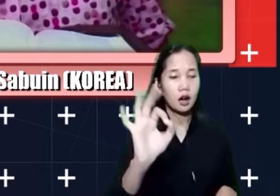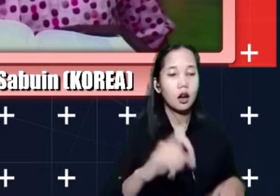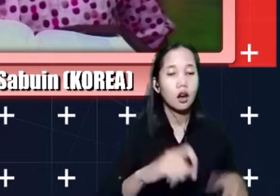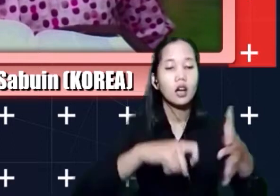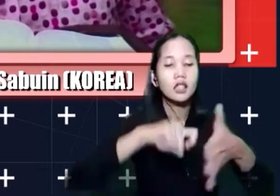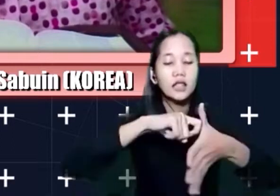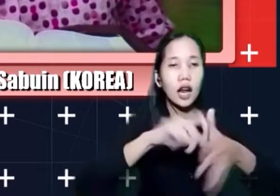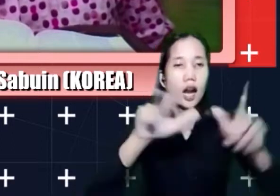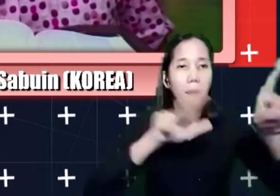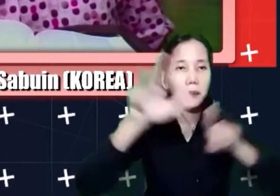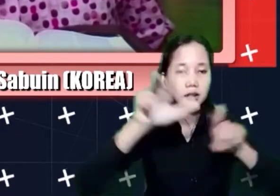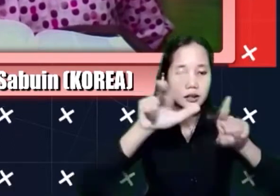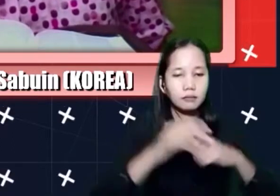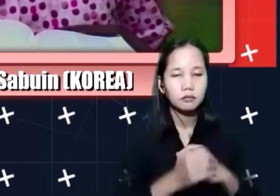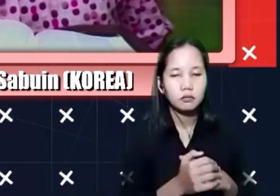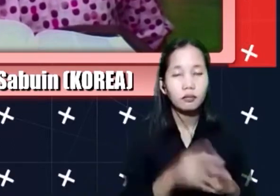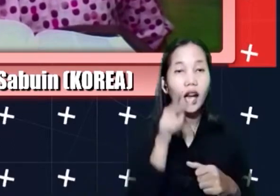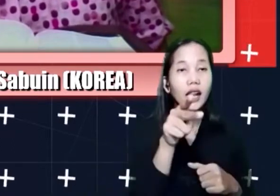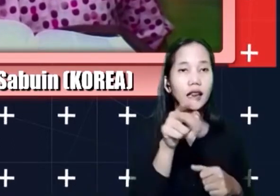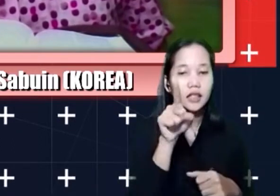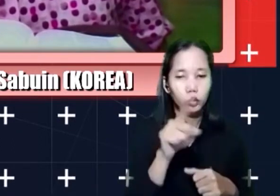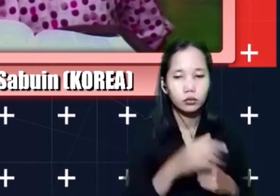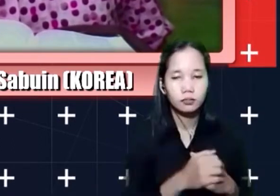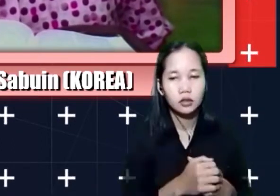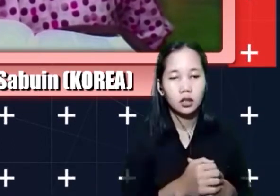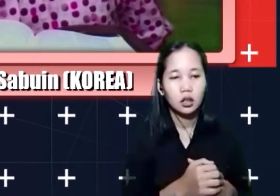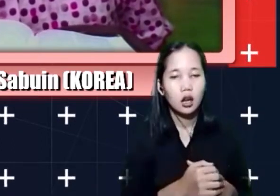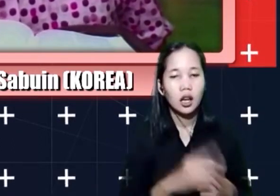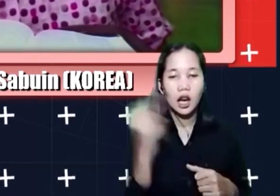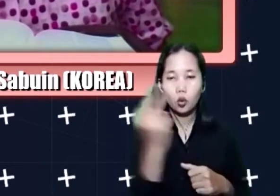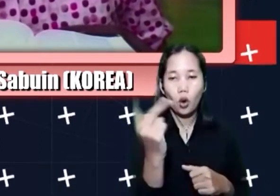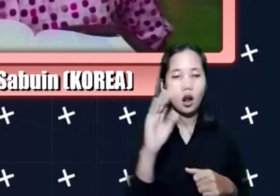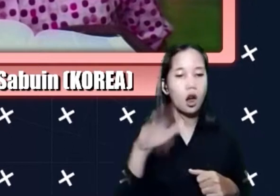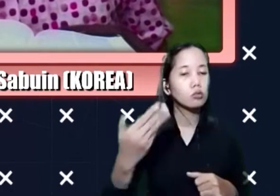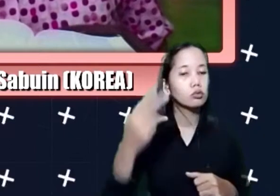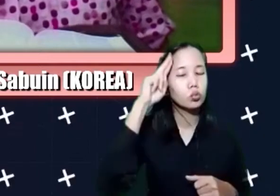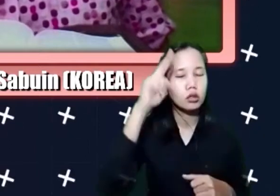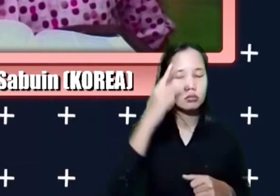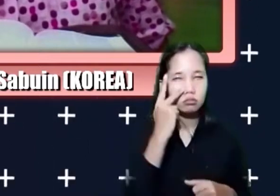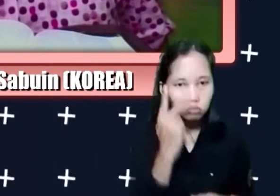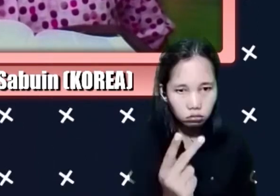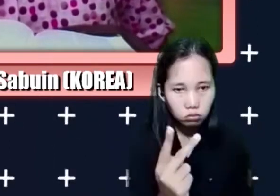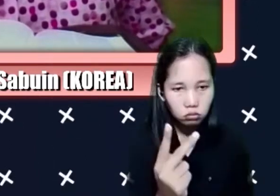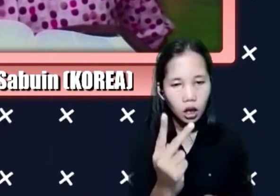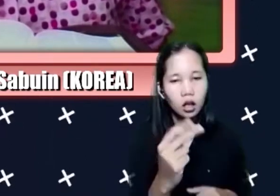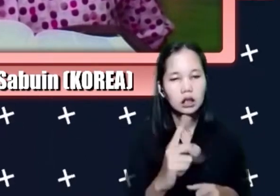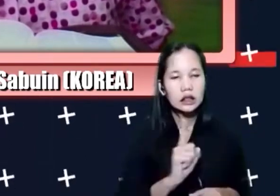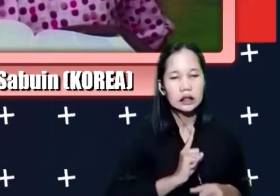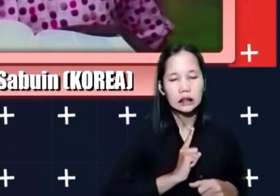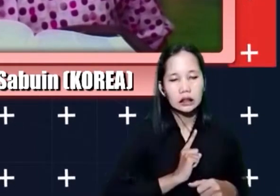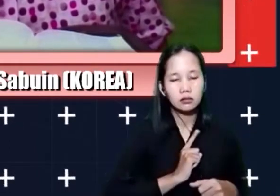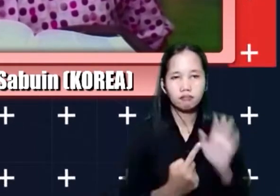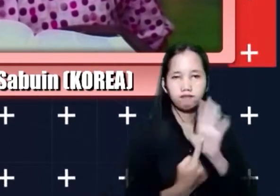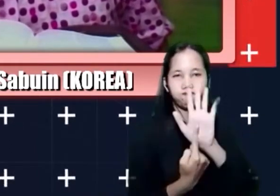diri kepada Abraham dekat pohon terbantin di Mamre, sedang ia duduk di